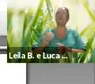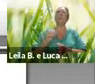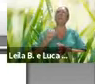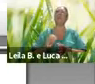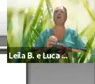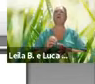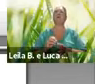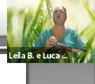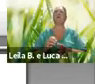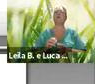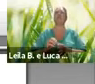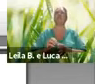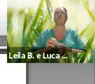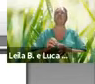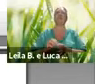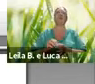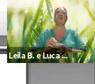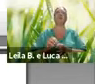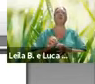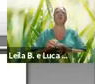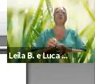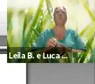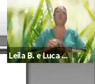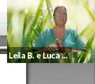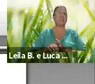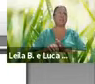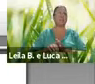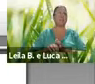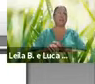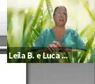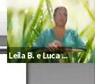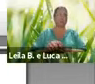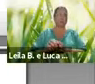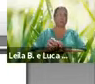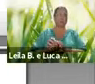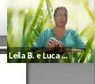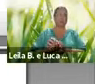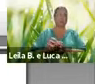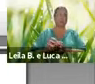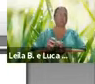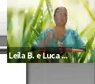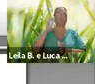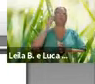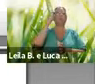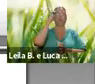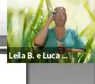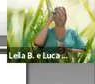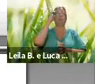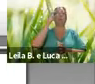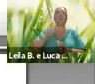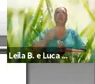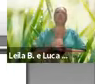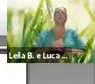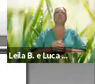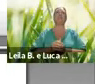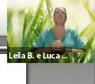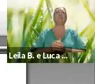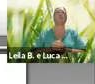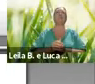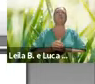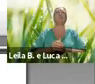e multiforme del pensiero. Principi questi con cui